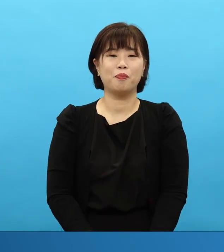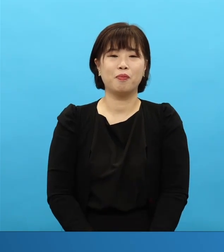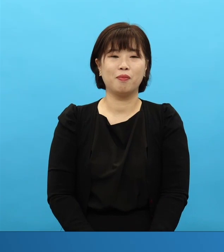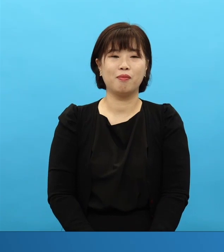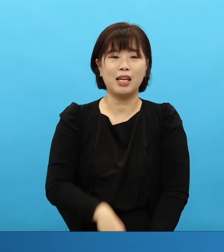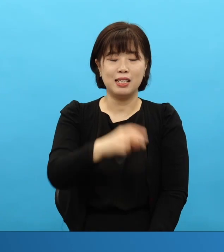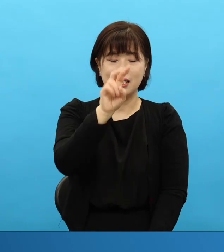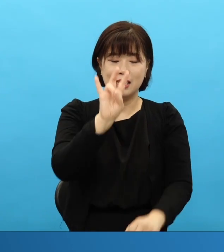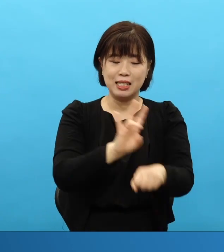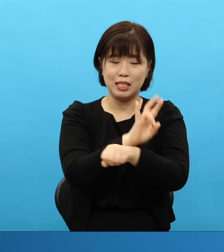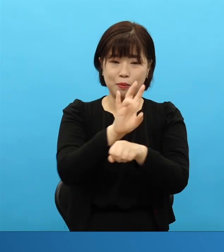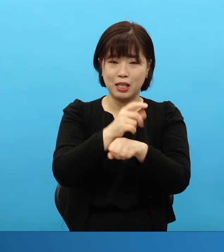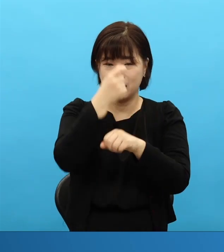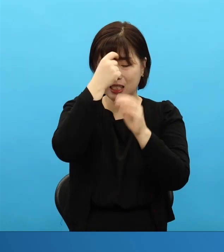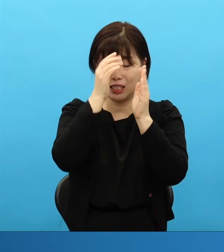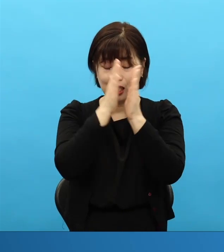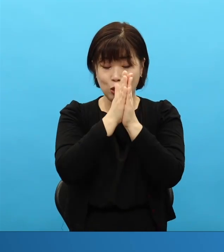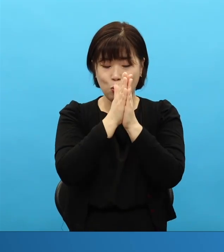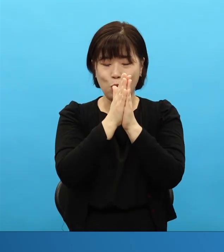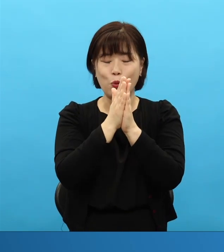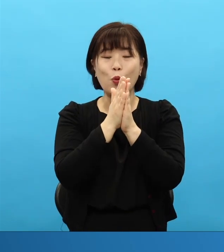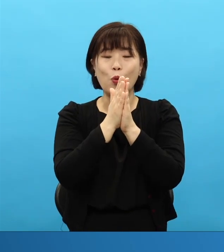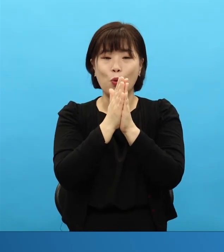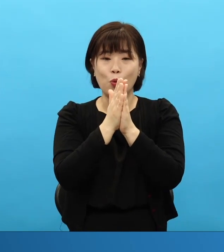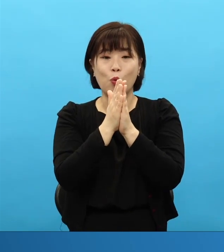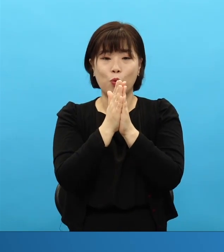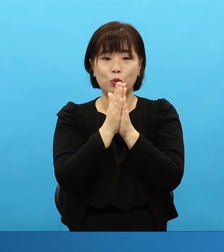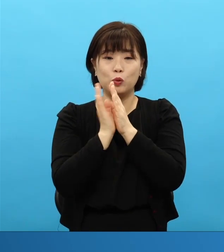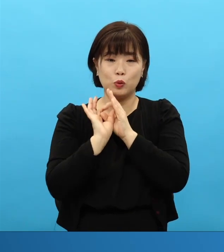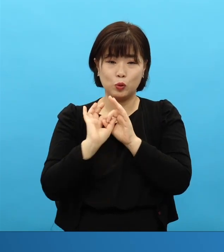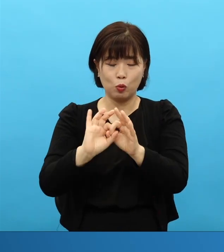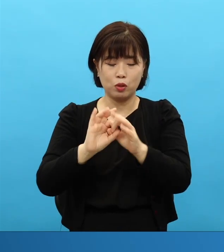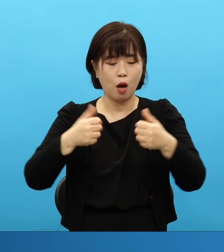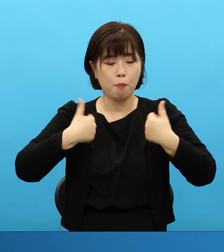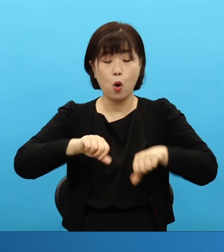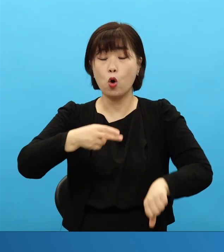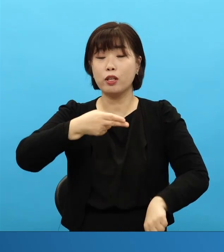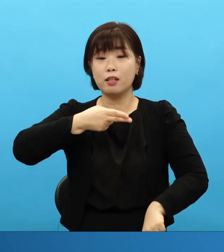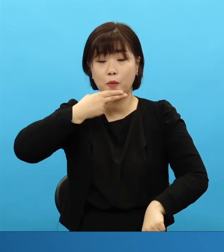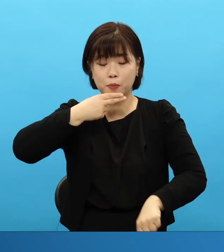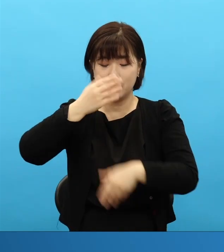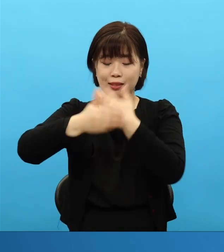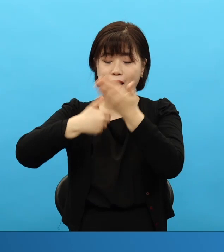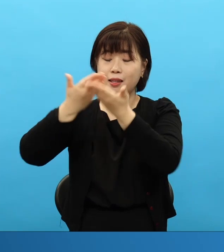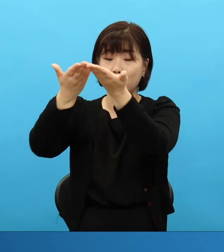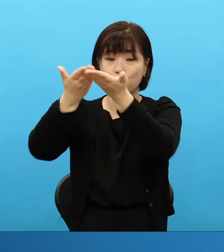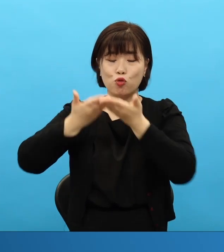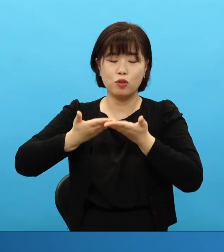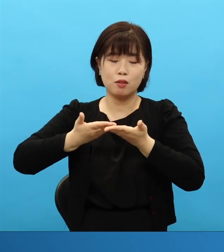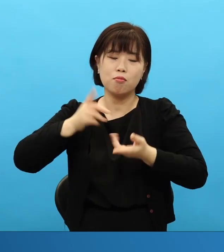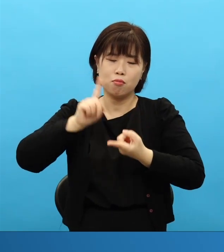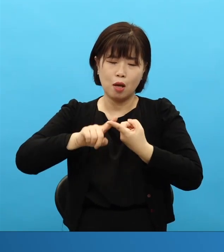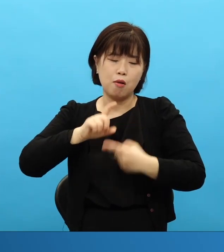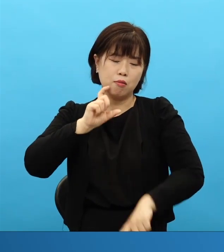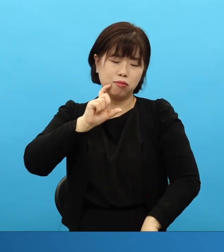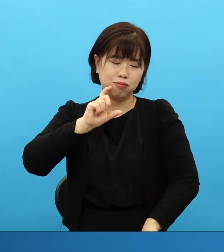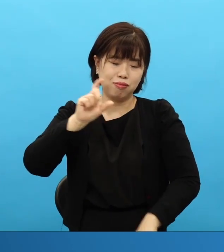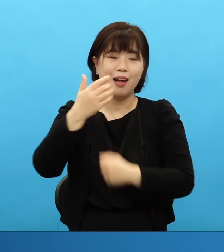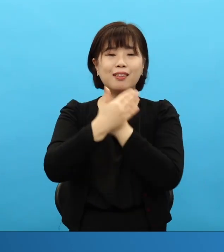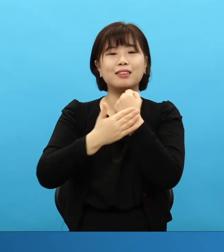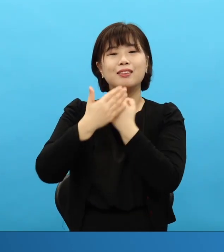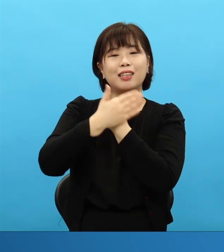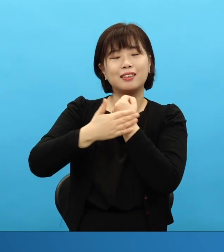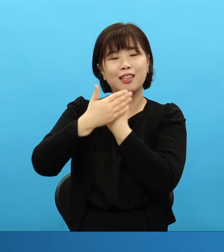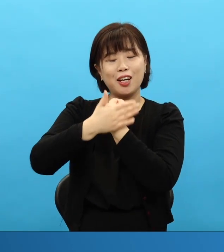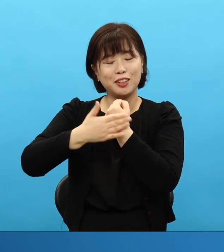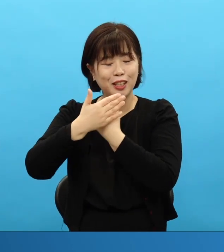24시 기도 속에서 포기하거나 추진하는 것이 아닌 하나님이 주신 그대로의 것을 하는, 그래서 하나님의 은혜로 모든 것이